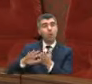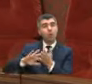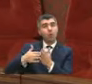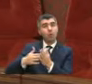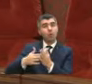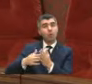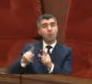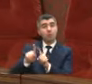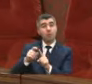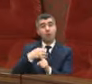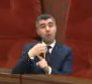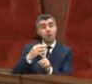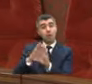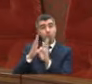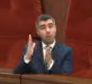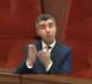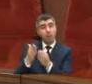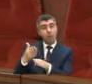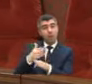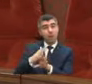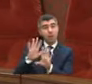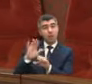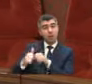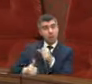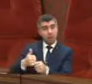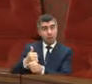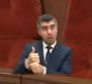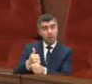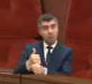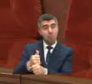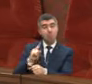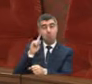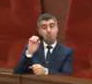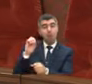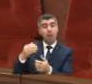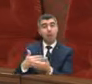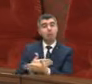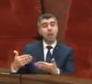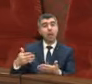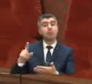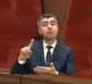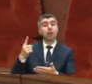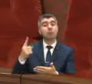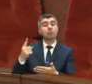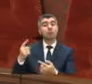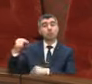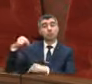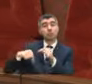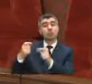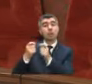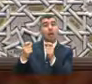راه كنتكلموا قبل 10 سنوات والعشر سنوات المقبلة إلى أكثر من 100 مليار ديال الدرهم فيما يتعلق بالاستثمارات في المجال ديال